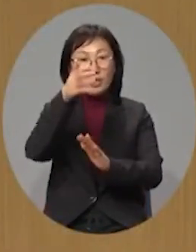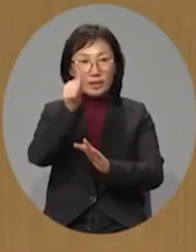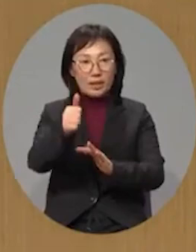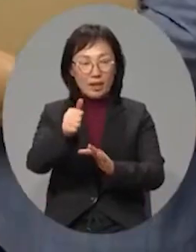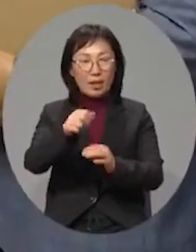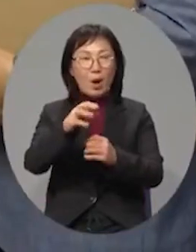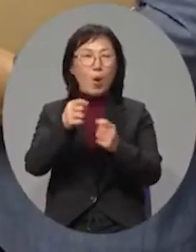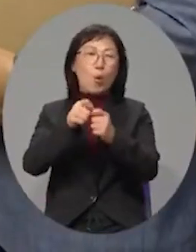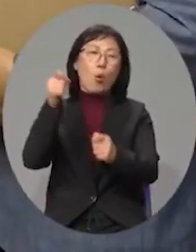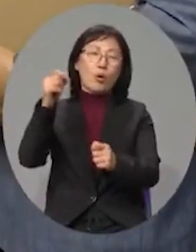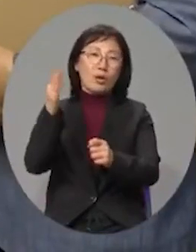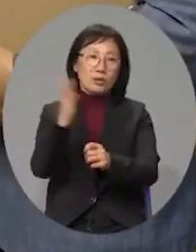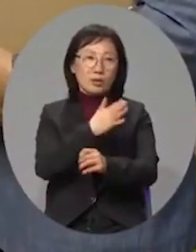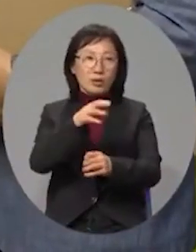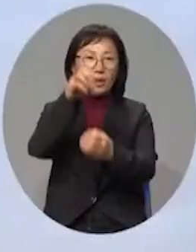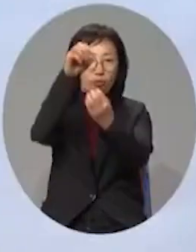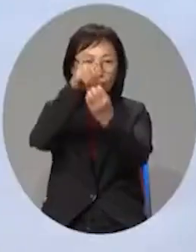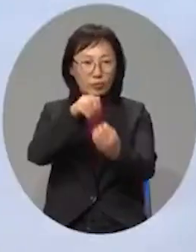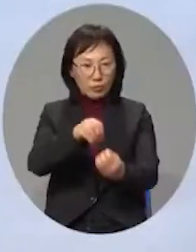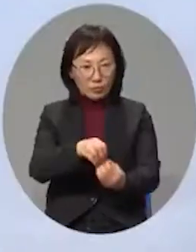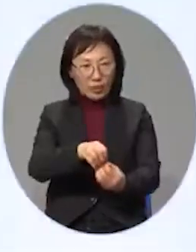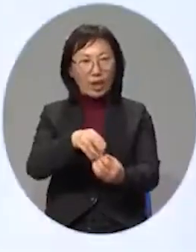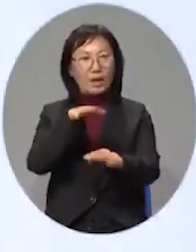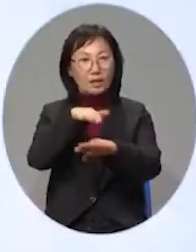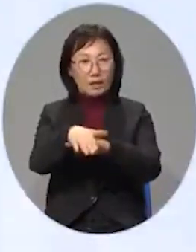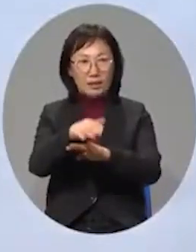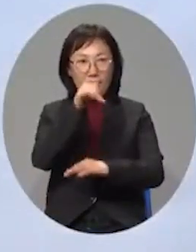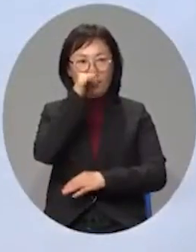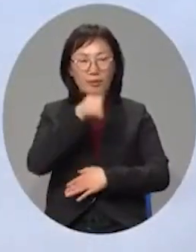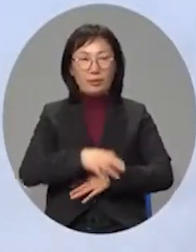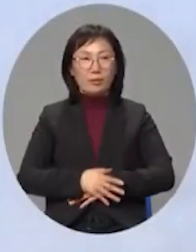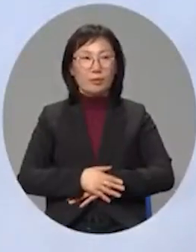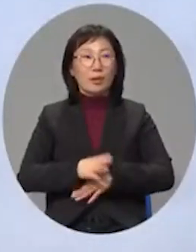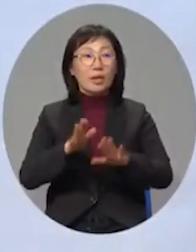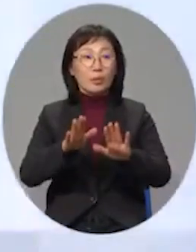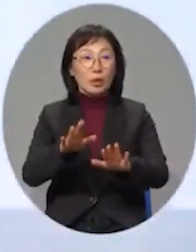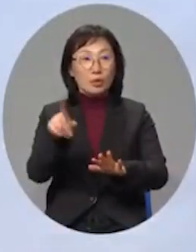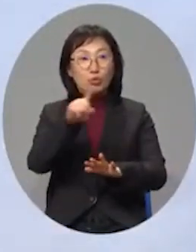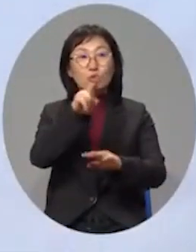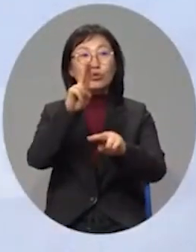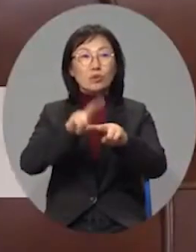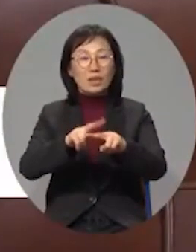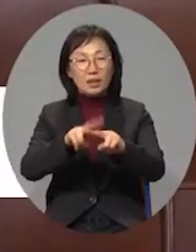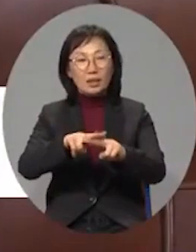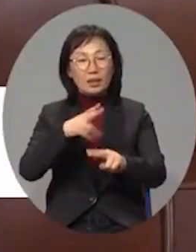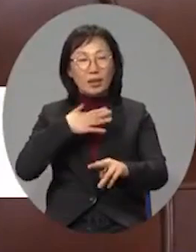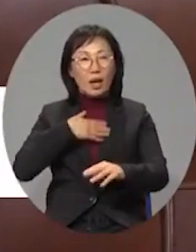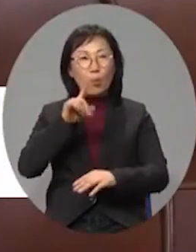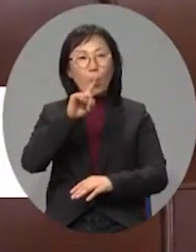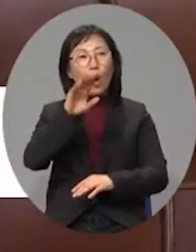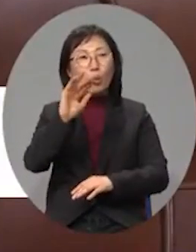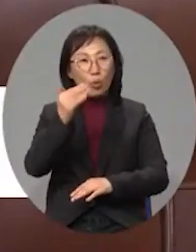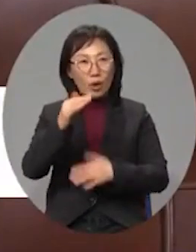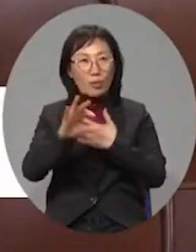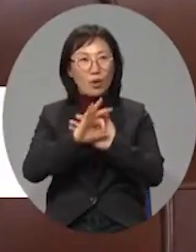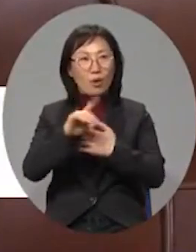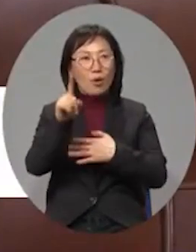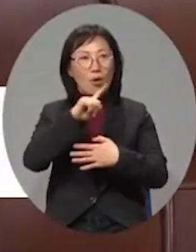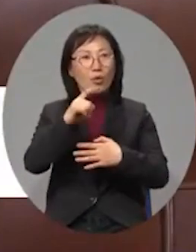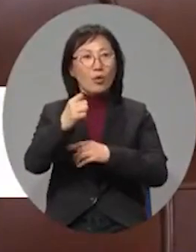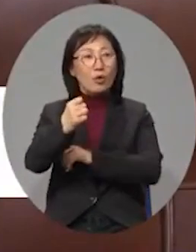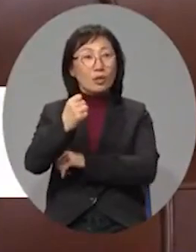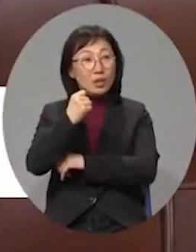행정관료 중심의 대물림 구조에 갇힌 형국입니다. 이번에 무슨 자리를 뭐가 되면 어떤